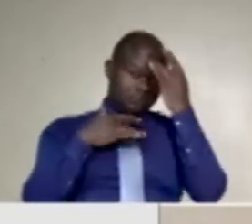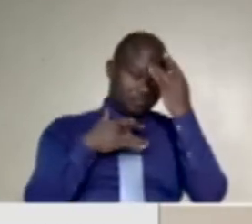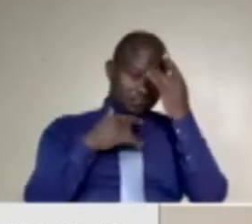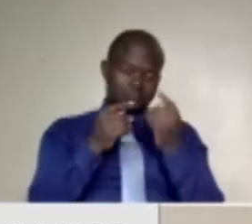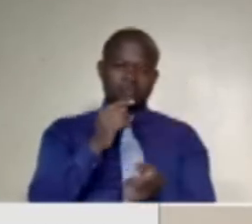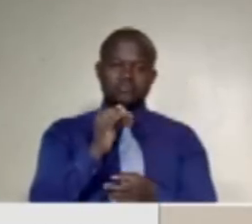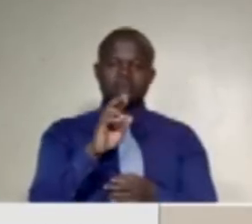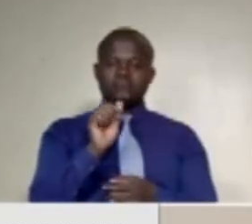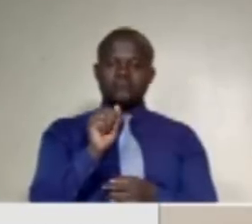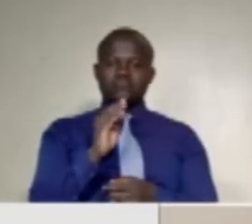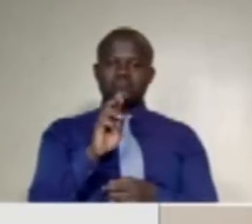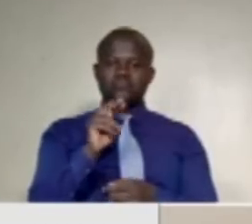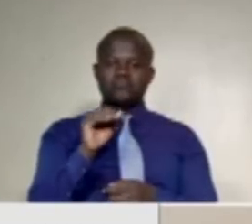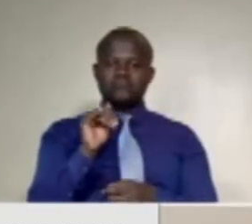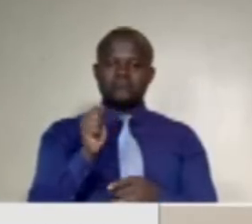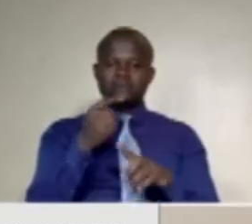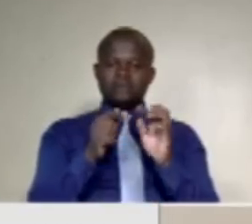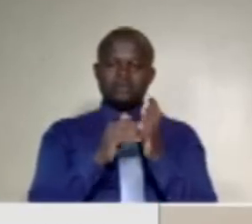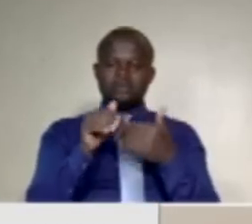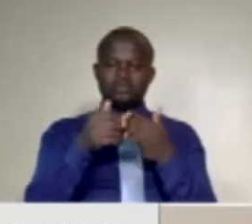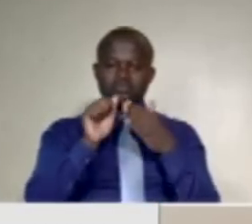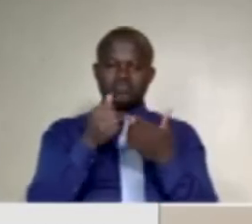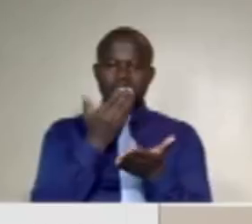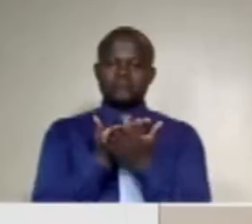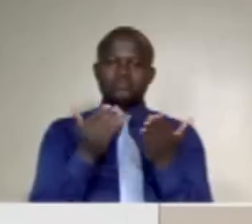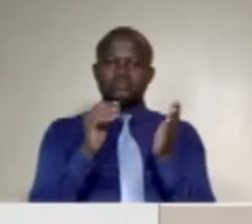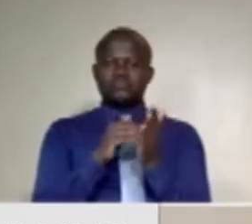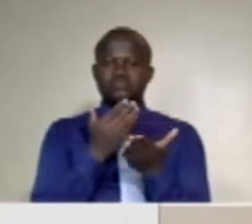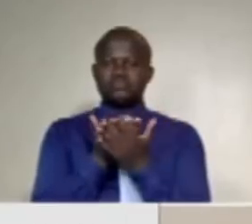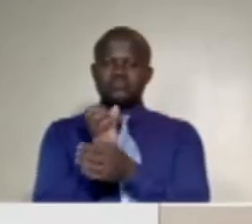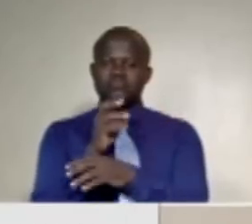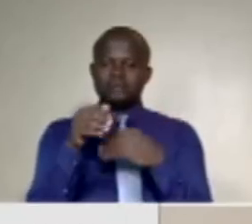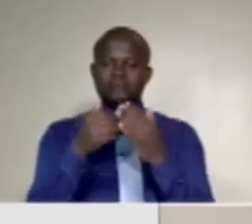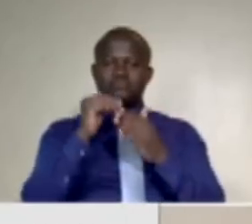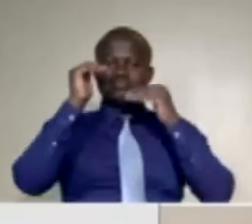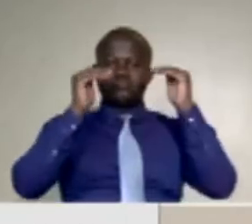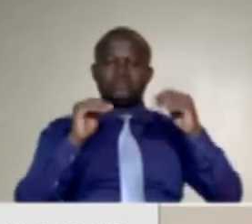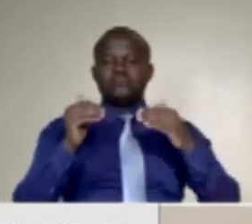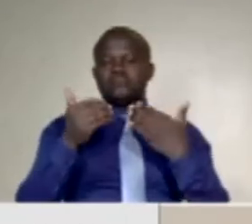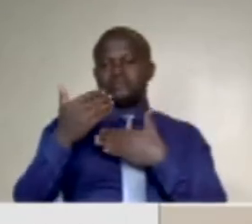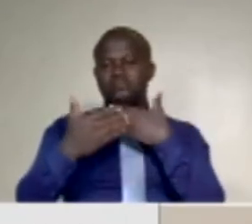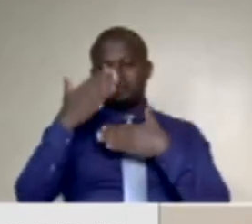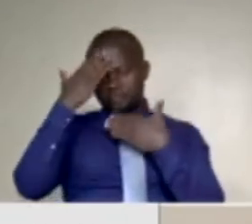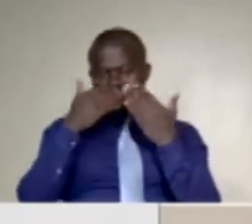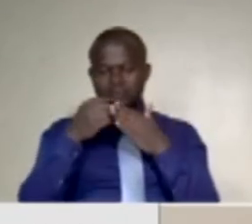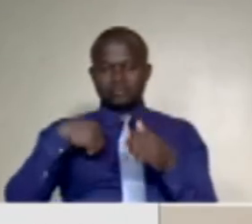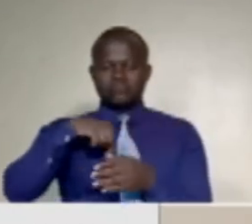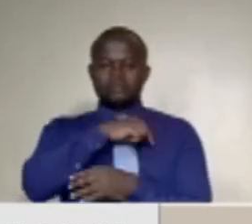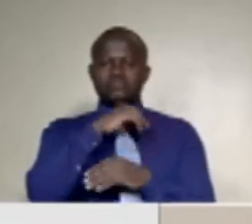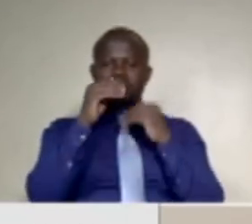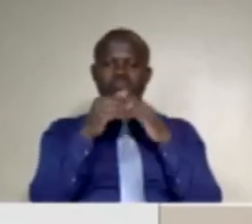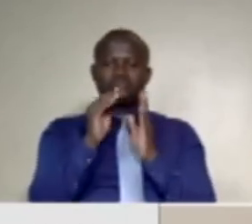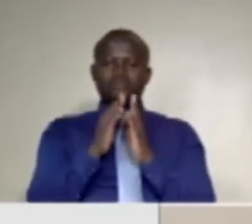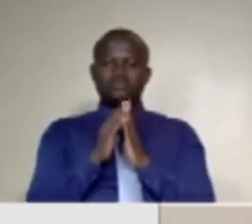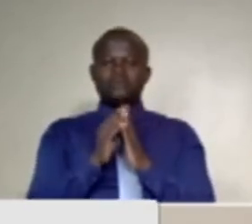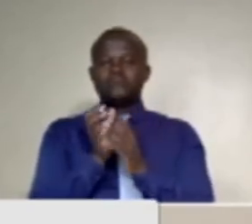kirabiranya ariko icyo twakongera kubasaba ni ukugumya kugisha inama inzego zibegereye kuko ku rwego rw'umudugudu